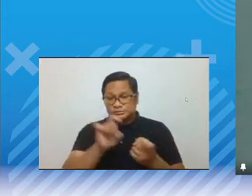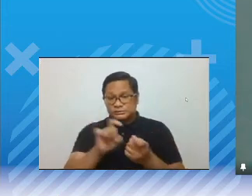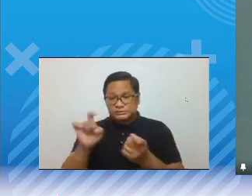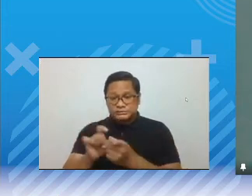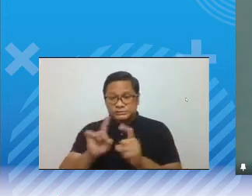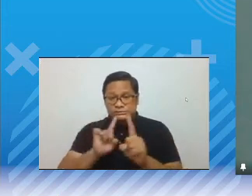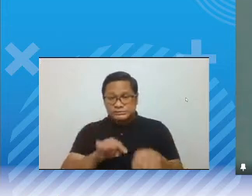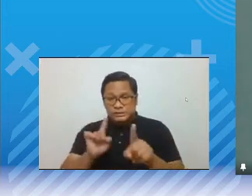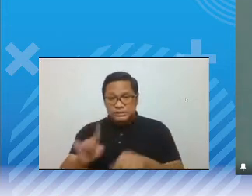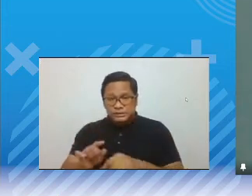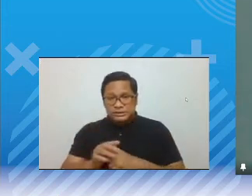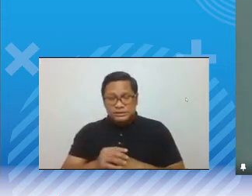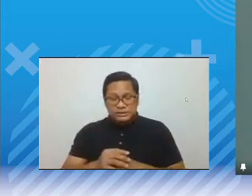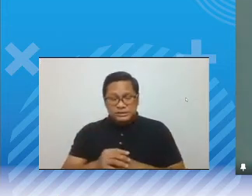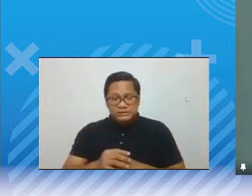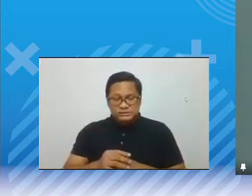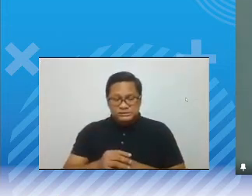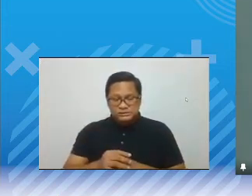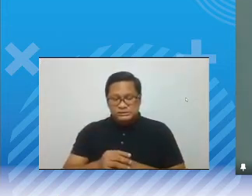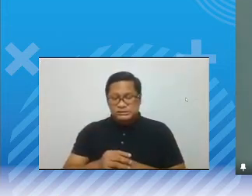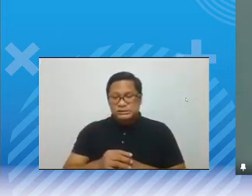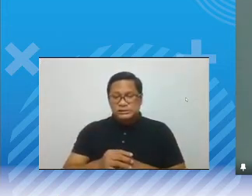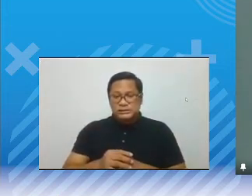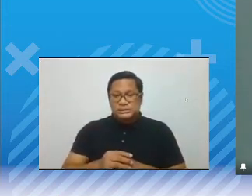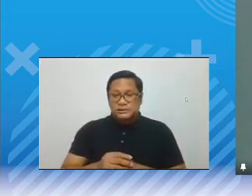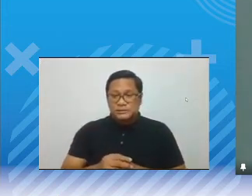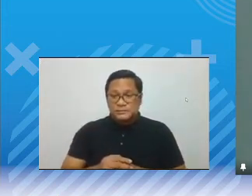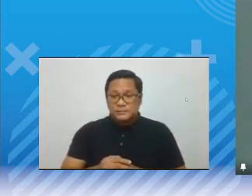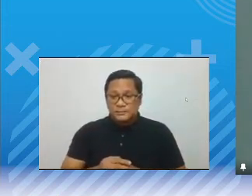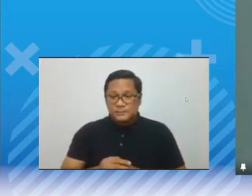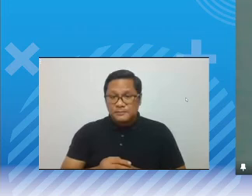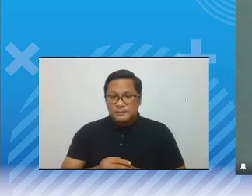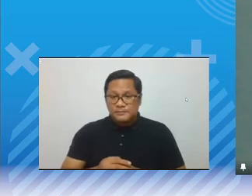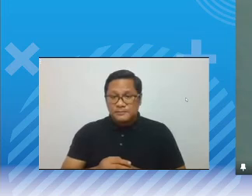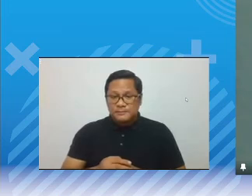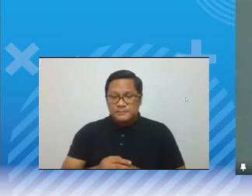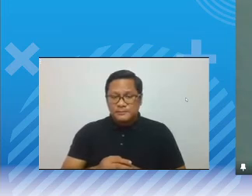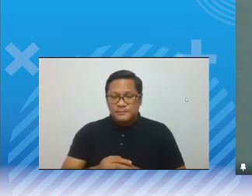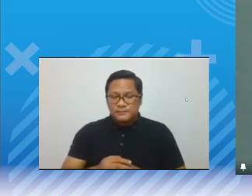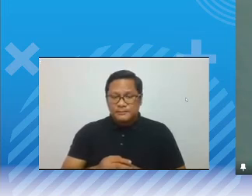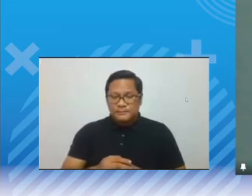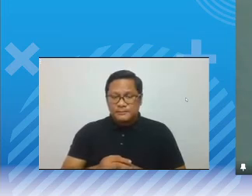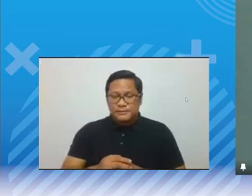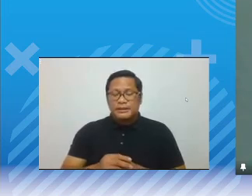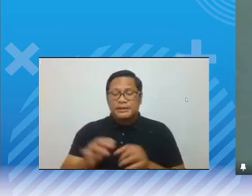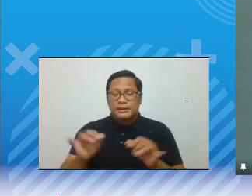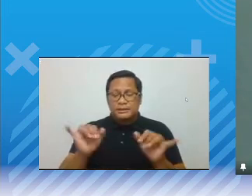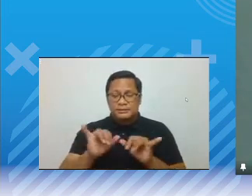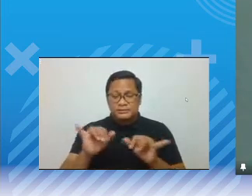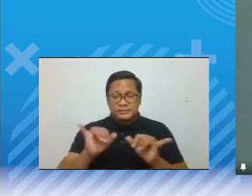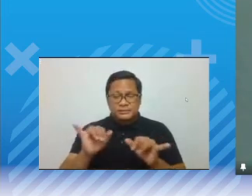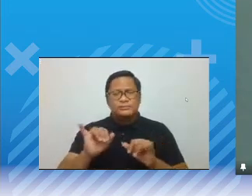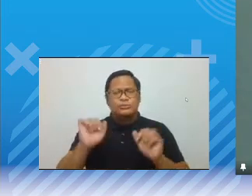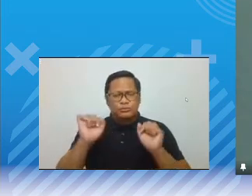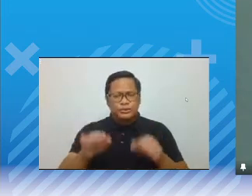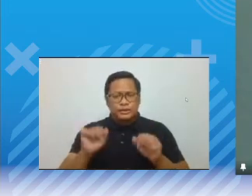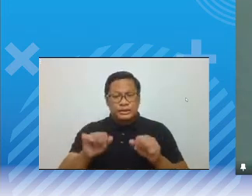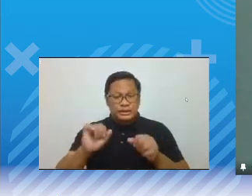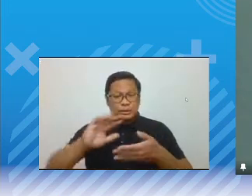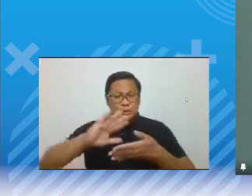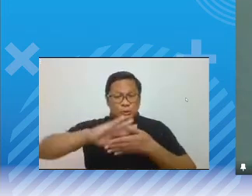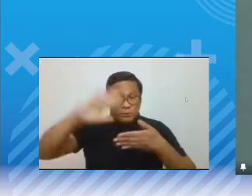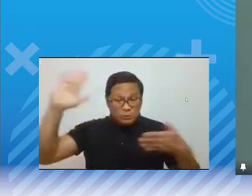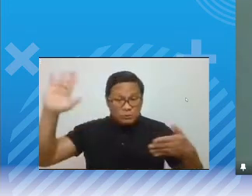na sasagot sa tanong, pwede lang. And then, pwede rin po natin i-post kung gusto